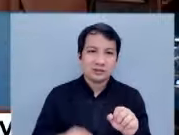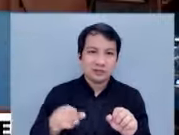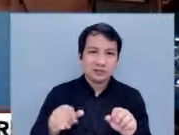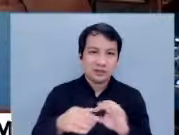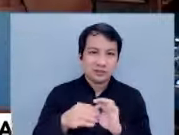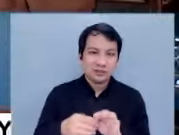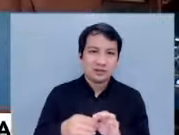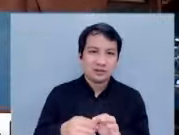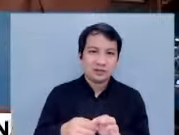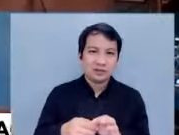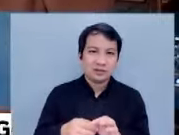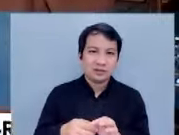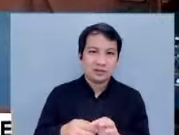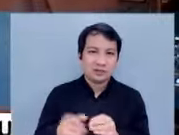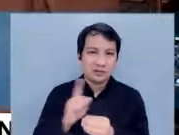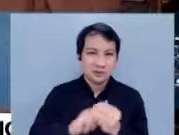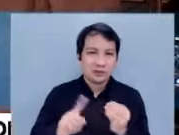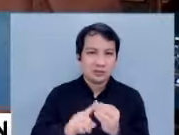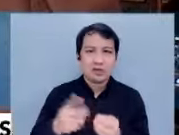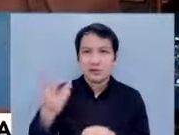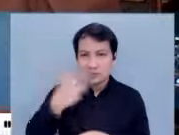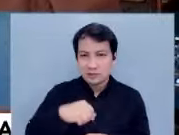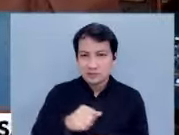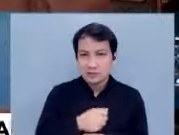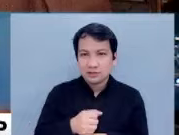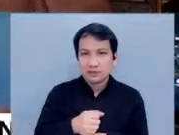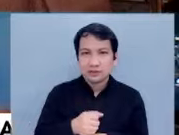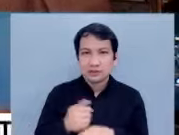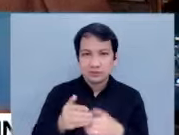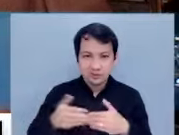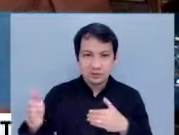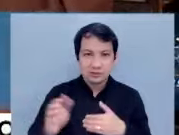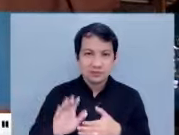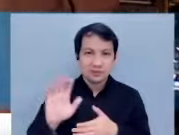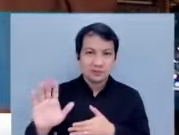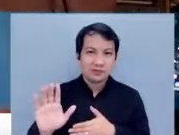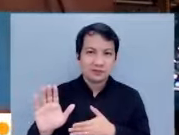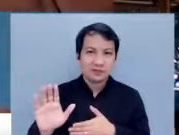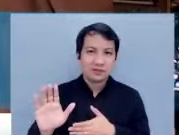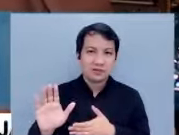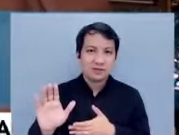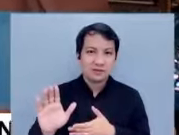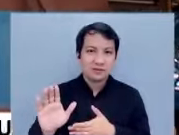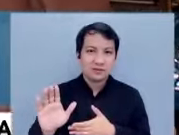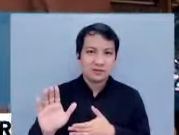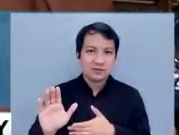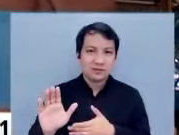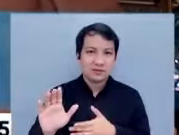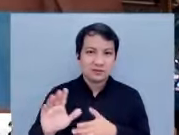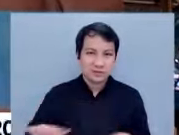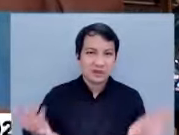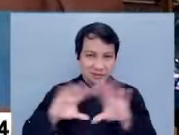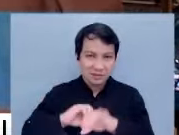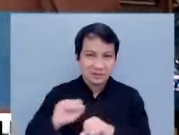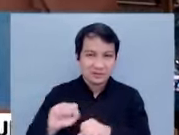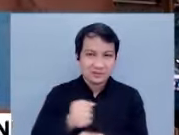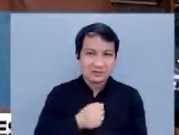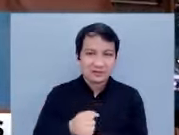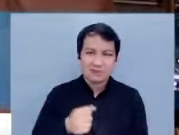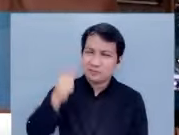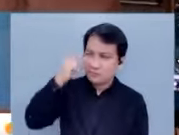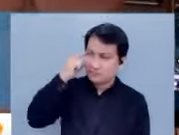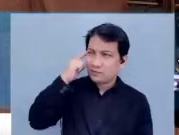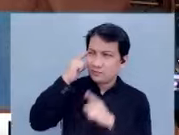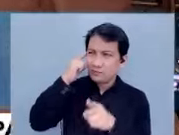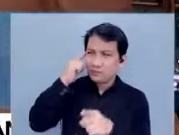Five breakups in a romance. So, na sobrang ganda rin kasi sa dulo, kayo-kayo yung kumbaga nag-end ng movie. Yeah. Tapos mapapaisip ka, oo nga,